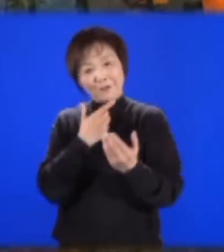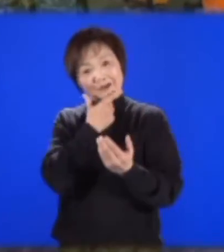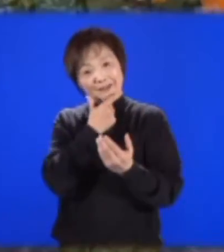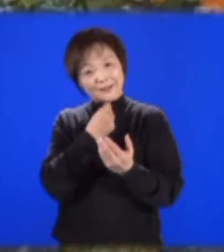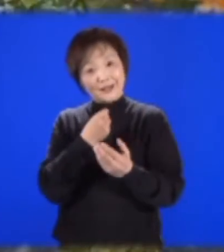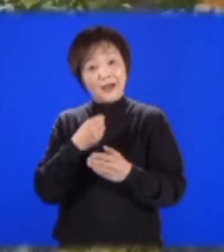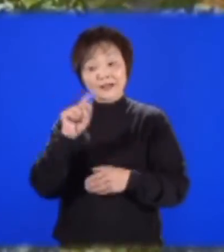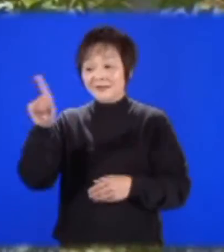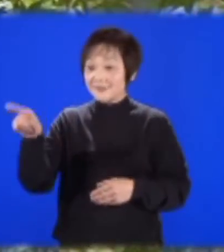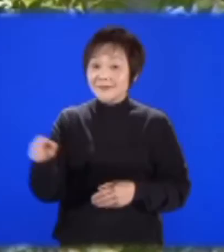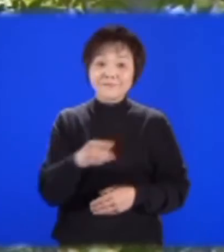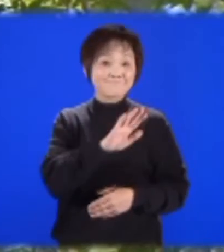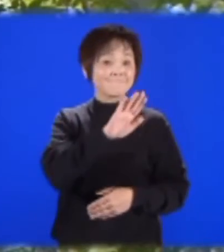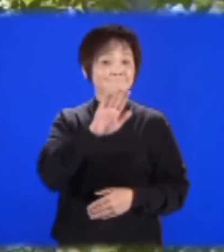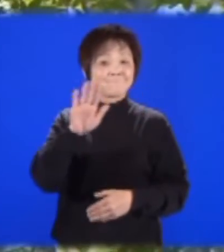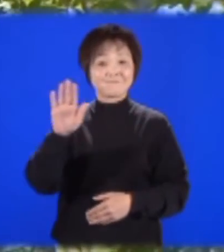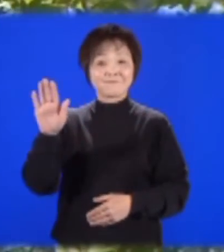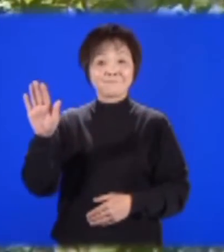がありました。